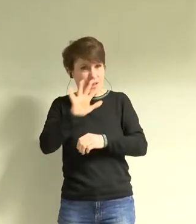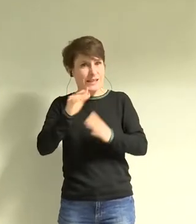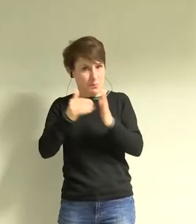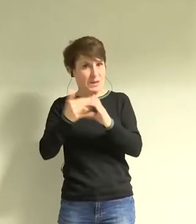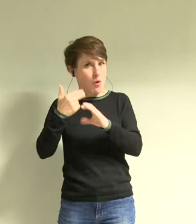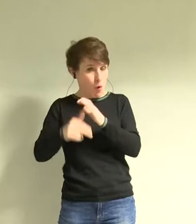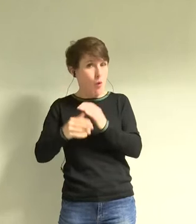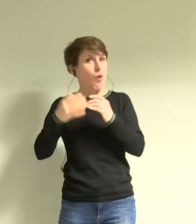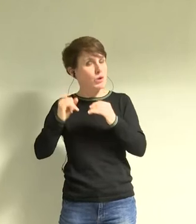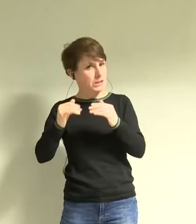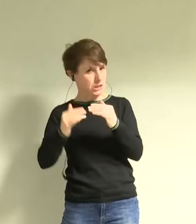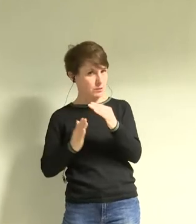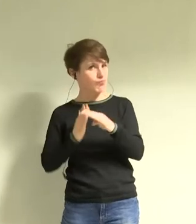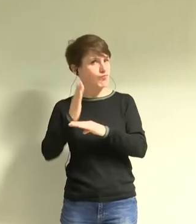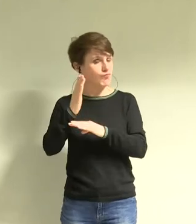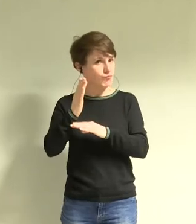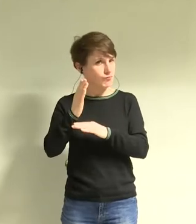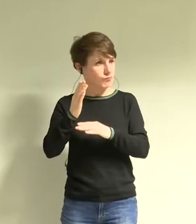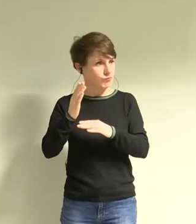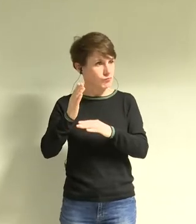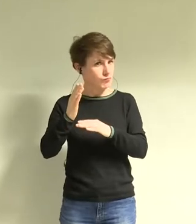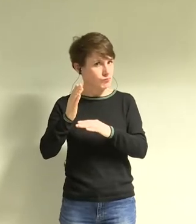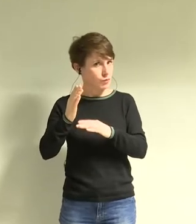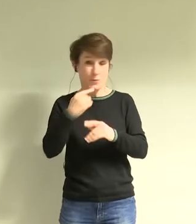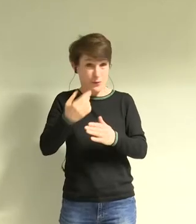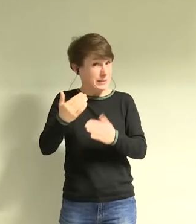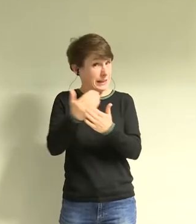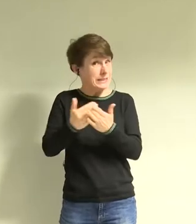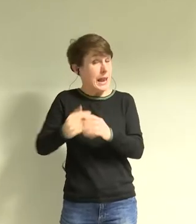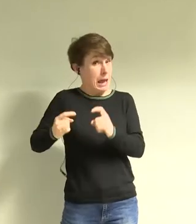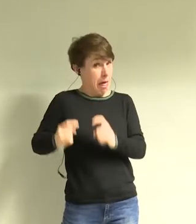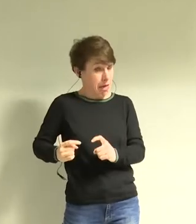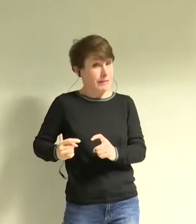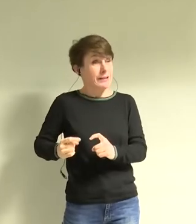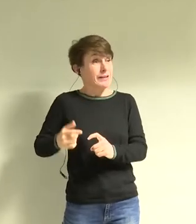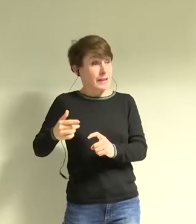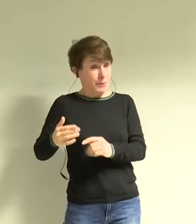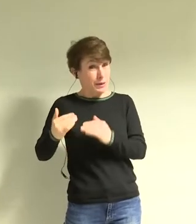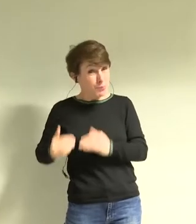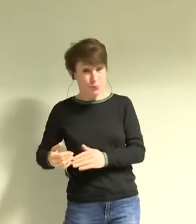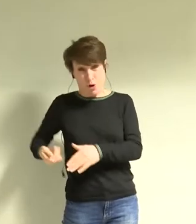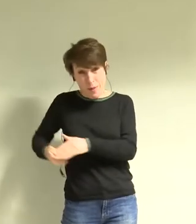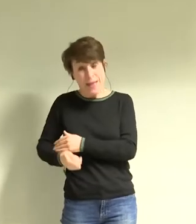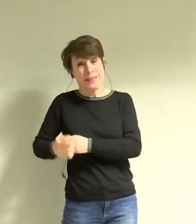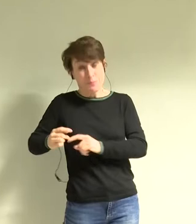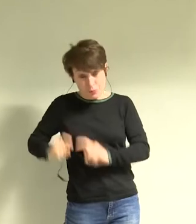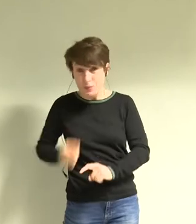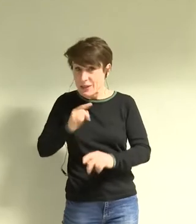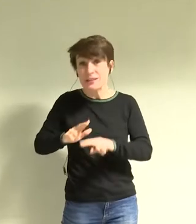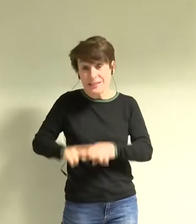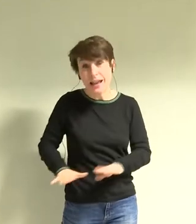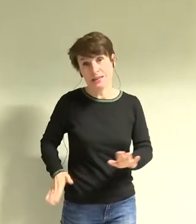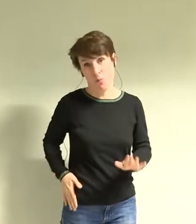lorsque le niveau de ressources est considérée très modestes telles que la note est rédigée il s'agit bien de route du reste à charge finale et donc